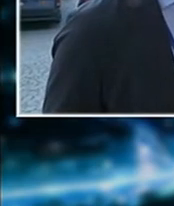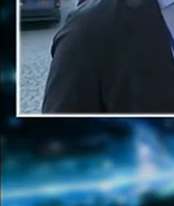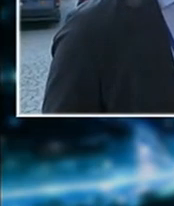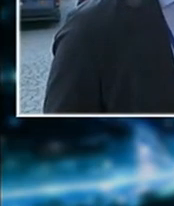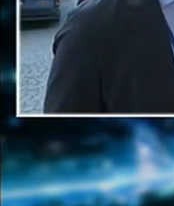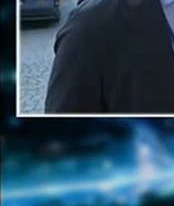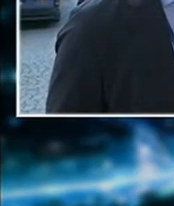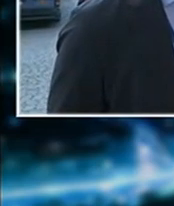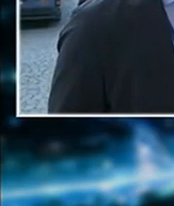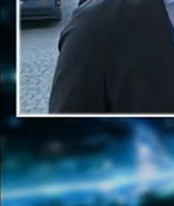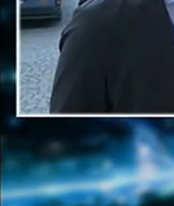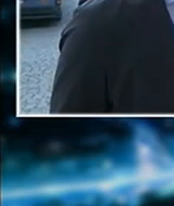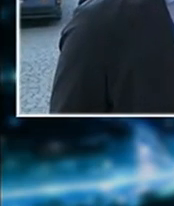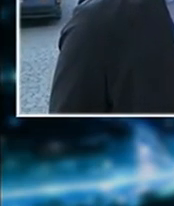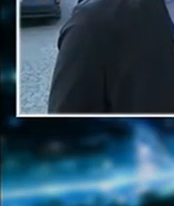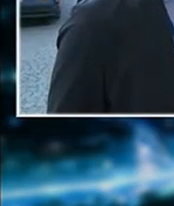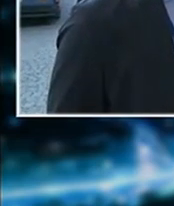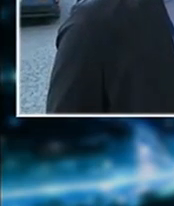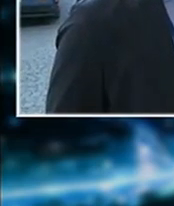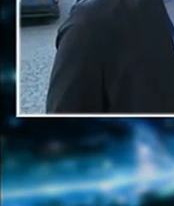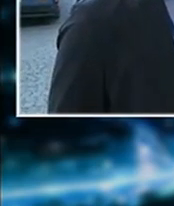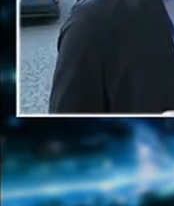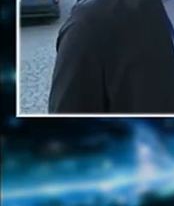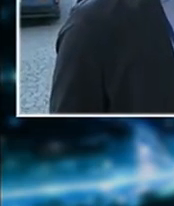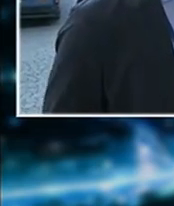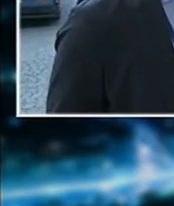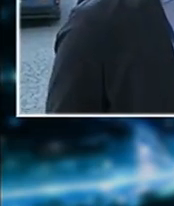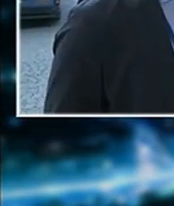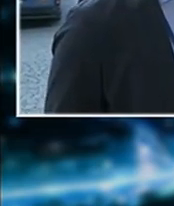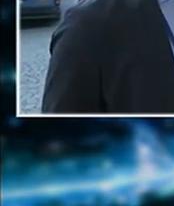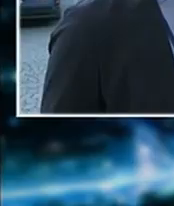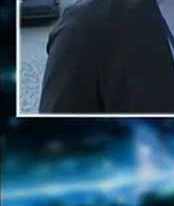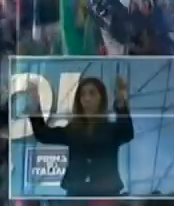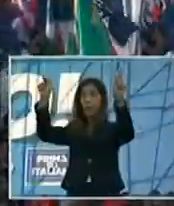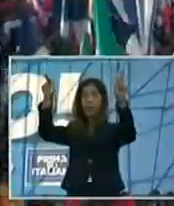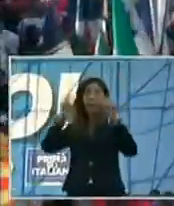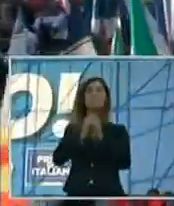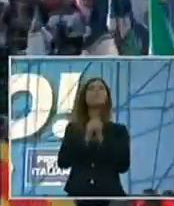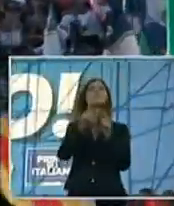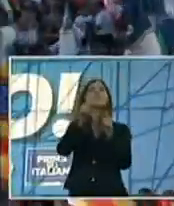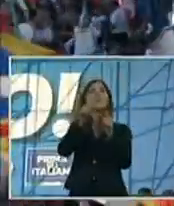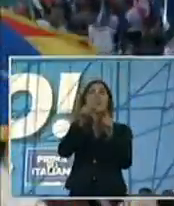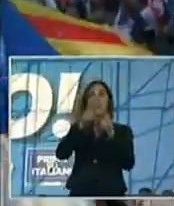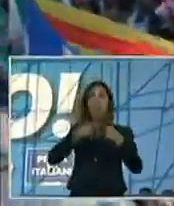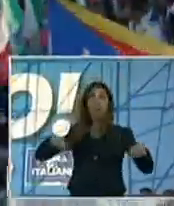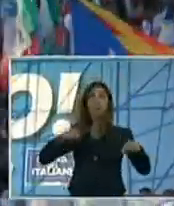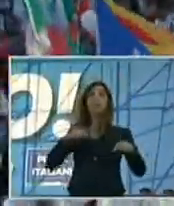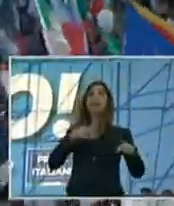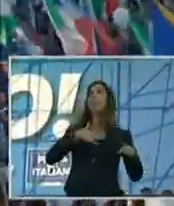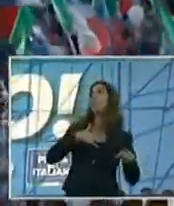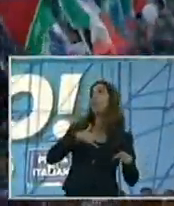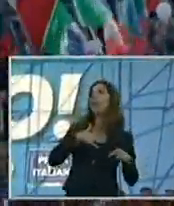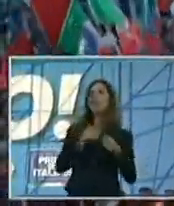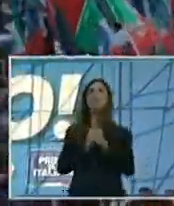È affollata, meno affollata, è comunque un successo dal punto di vista della partecipazione?